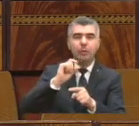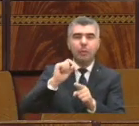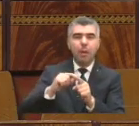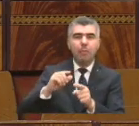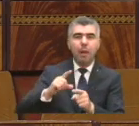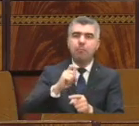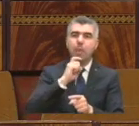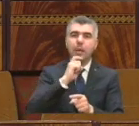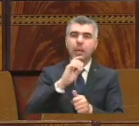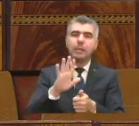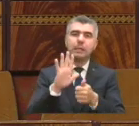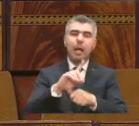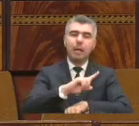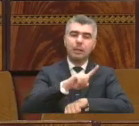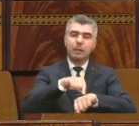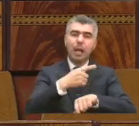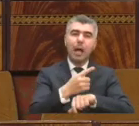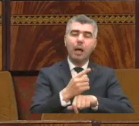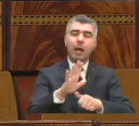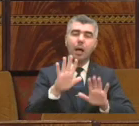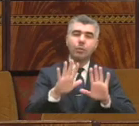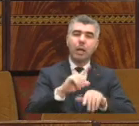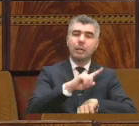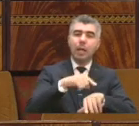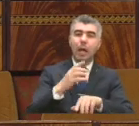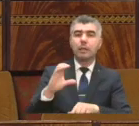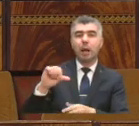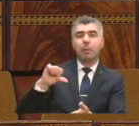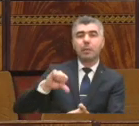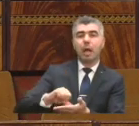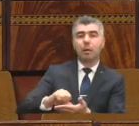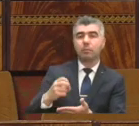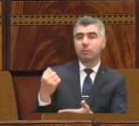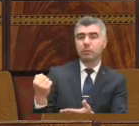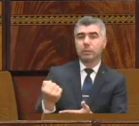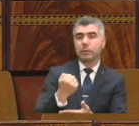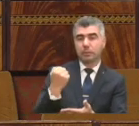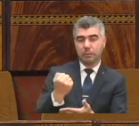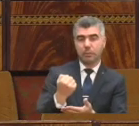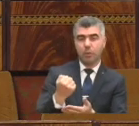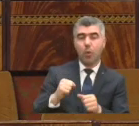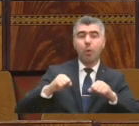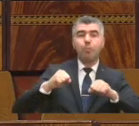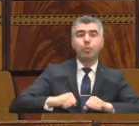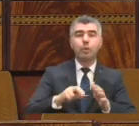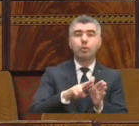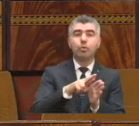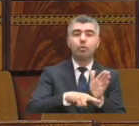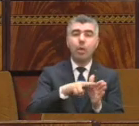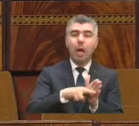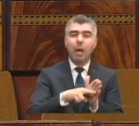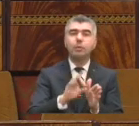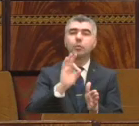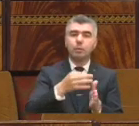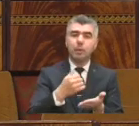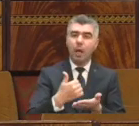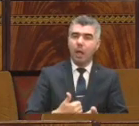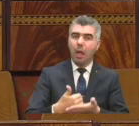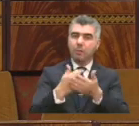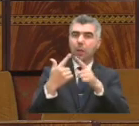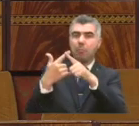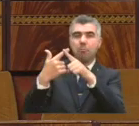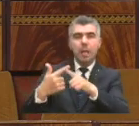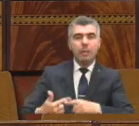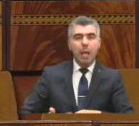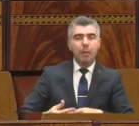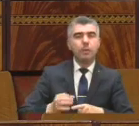البيضاء 6 السوايع حتى 10 السوايع. الله يجازيك بخير السيد الوزير، مجلس الجهة بغى يوفر الاعتمادات وهو في